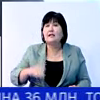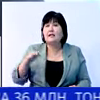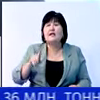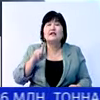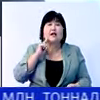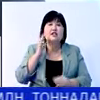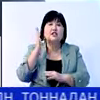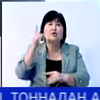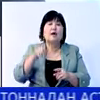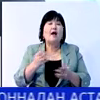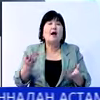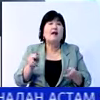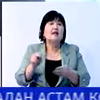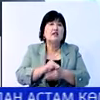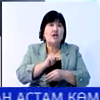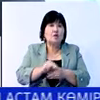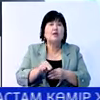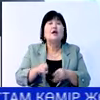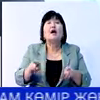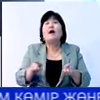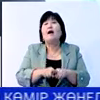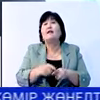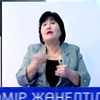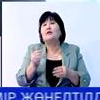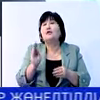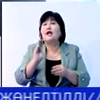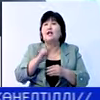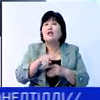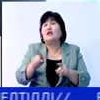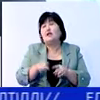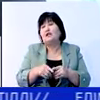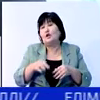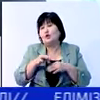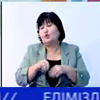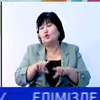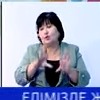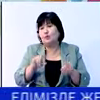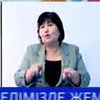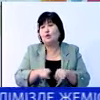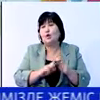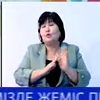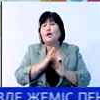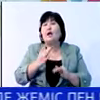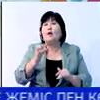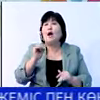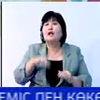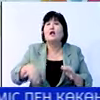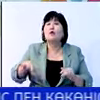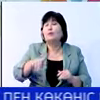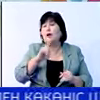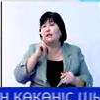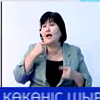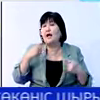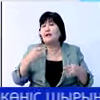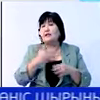шыбық сияқты. Қалай тәрбиелейсің, қалай иесің, қалай түзейсің, сол бойынша өседі. Айдынды Арал өңірінің жастары әр